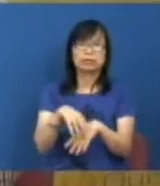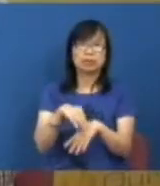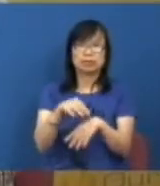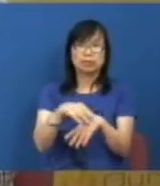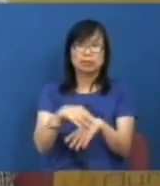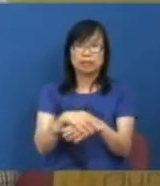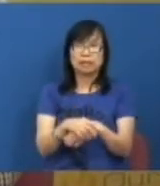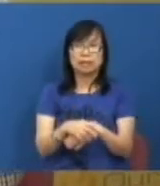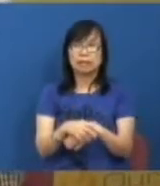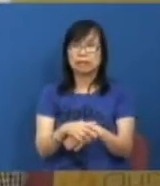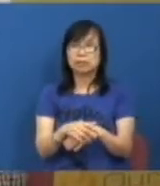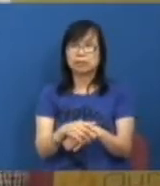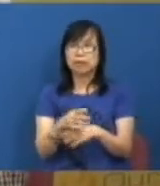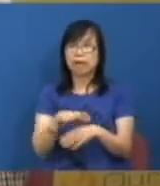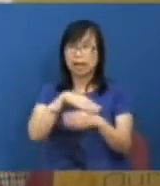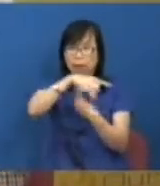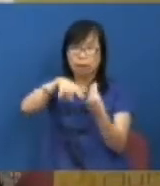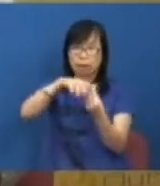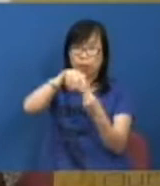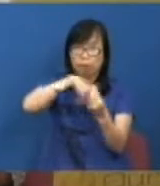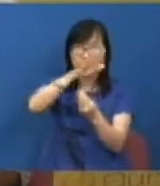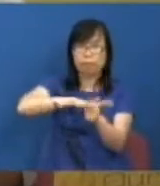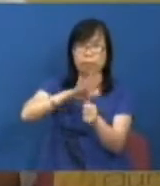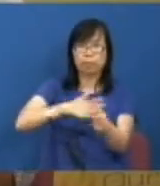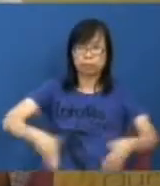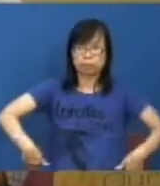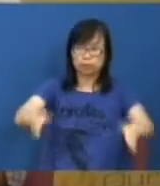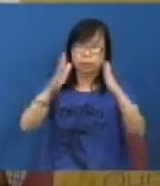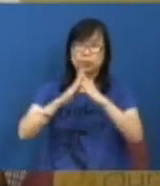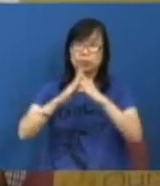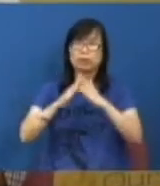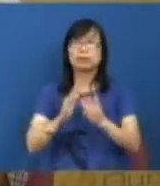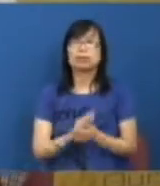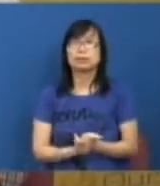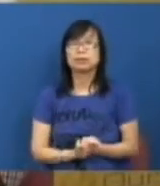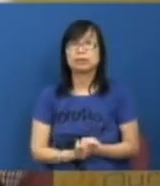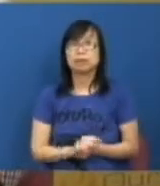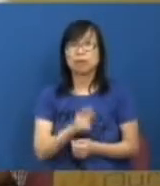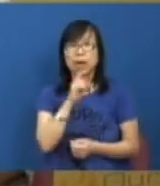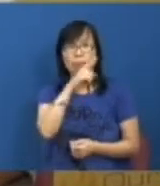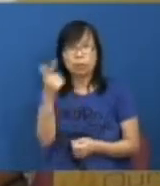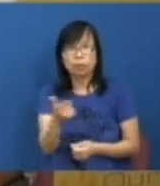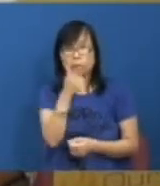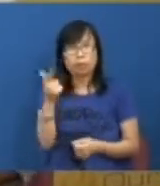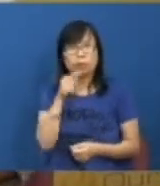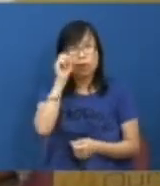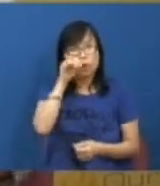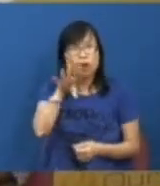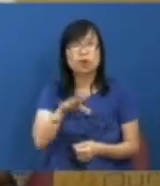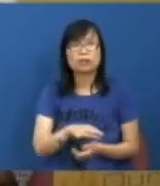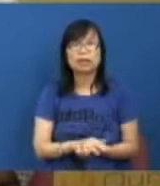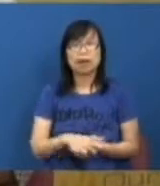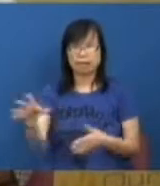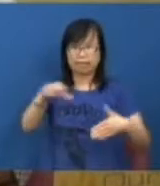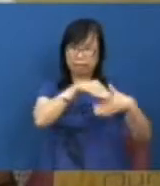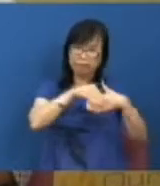翻你個荷包啊！咁啊嗱喺環保村屋同埋喺個環保議題度咧，其實真係有排講啊！嗱，我哋今日咧就帶漏咗啲即係